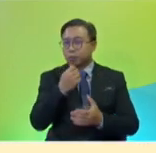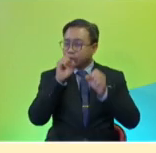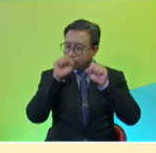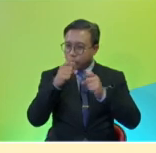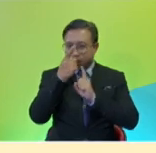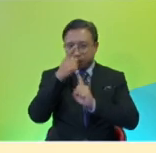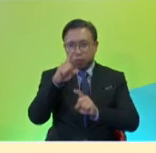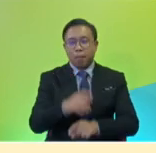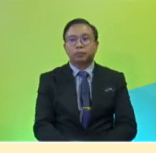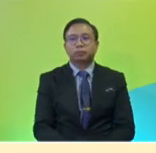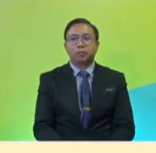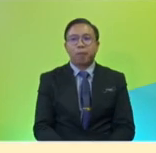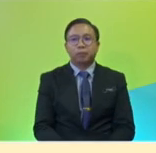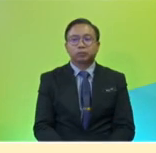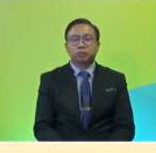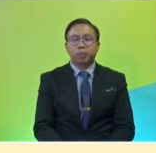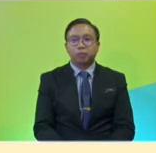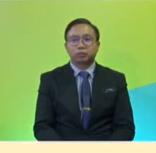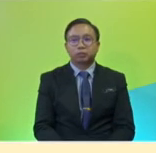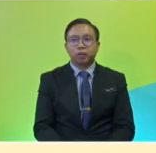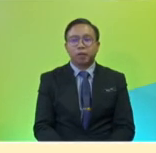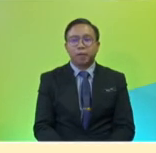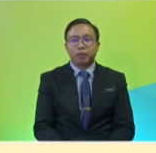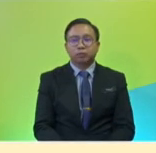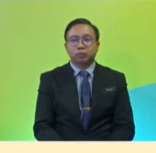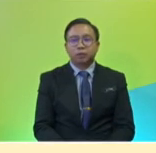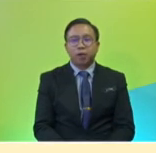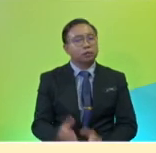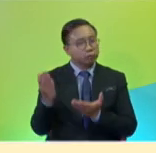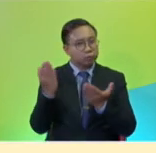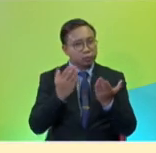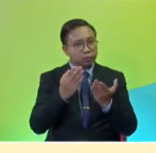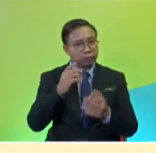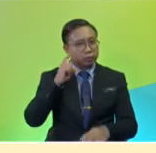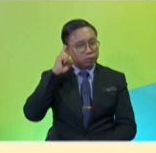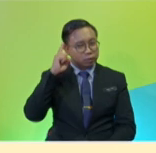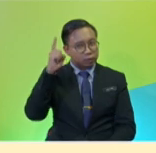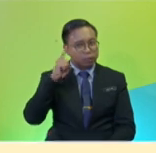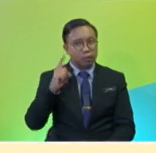jawab? Ya, Zan Luis angkat itu. Okey, Zan Luis.